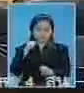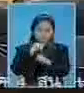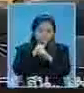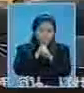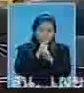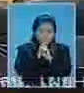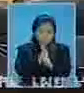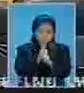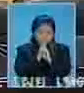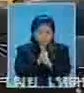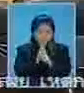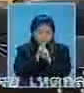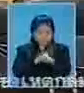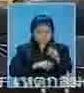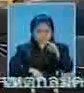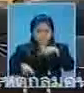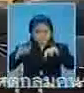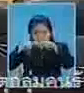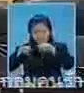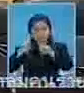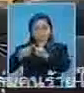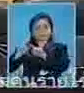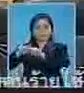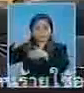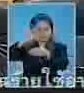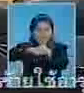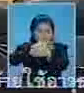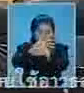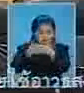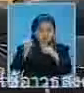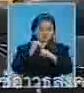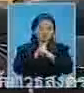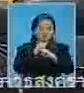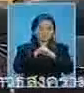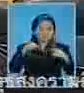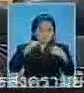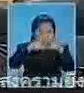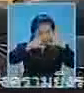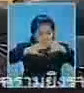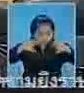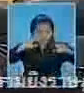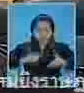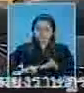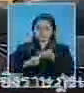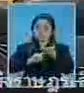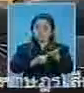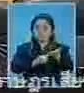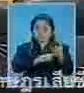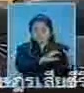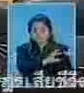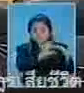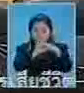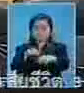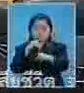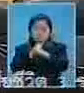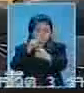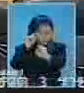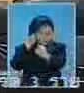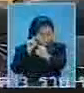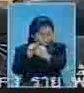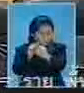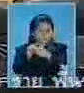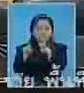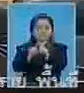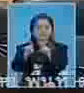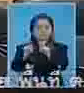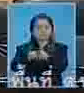ดตามและรองรับงานทางนโยบายนะครับที่รัฐบาลของเราได้นำเสนอที่มีเป้าหมายวัตถุ